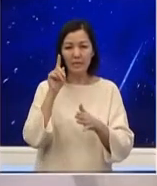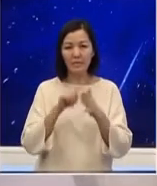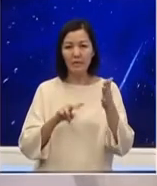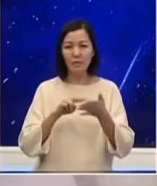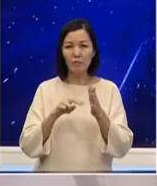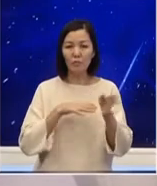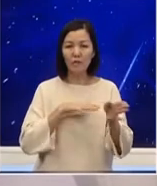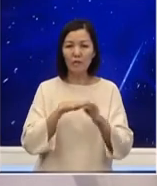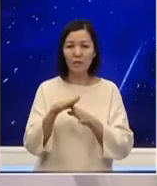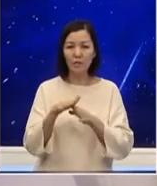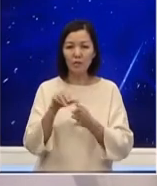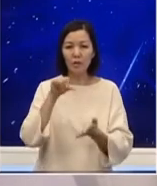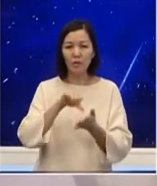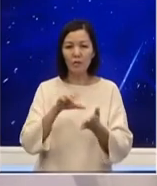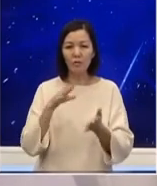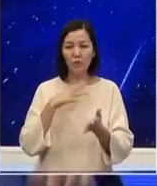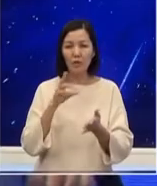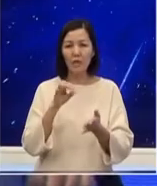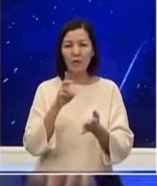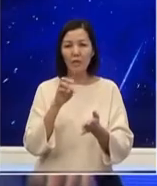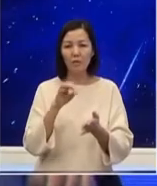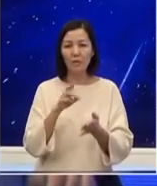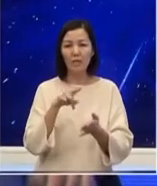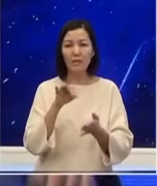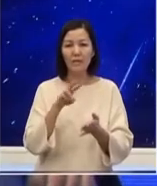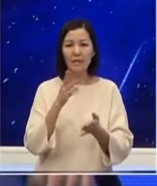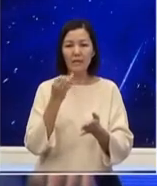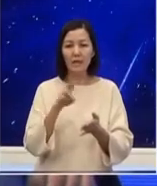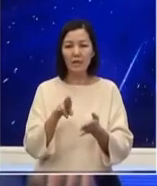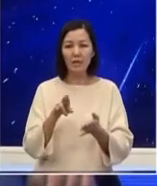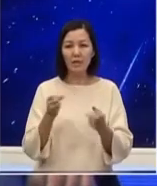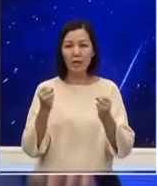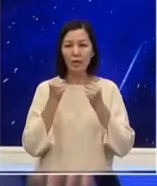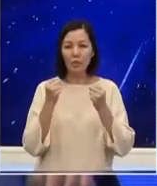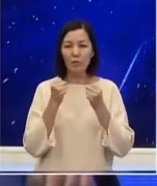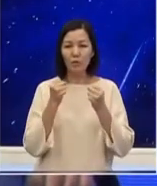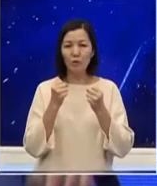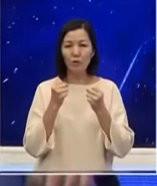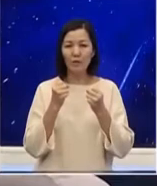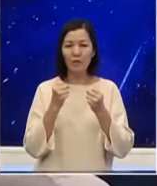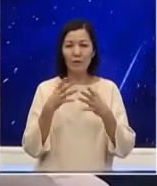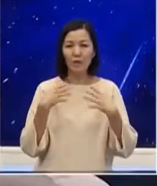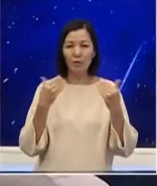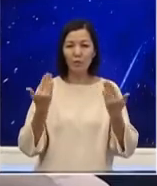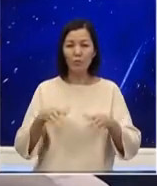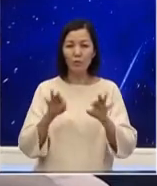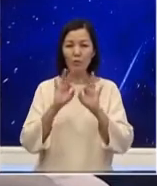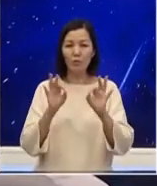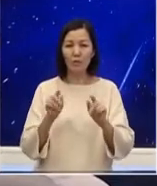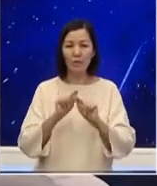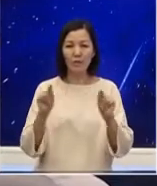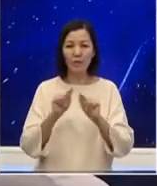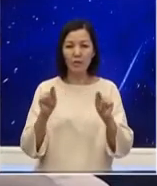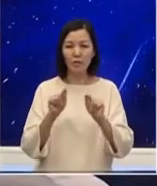асыруға бел буған қатысушының бірі кербұлақтық Ділдәш Құрышбаева. Спортшы қыз замандастарын саламатты өмір сүруге